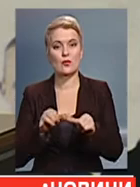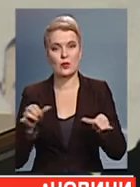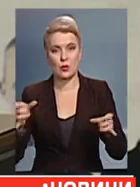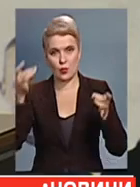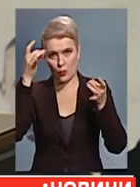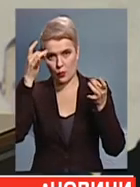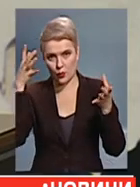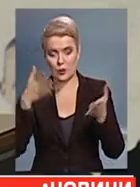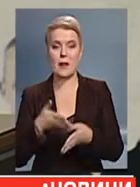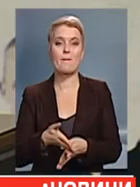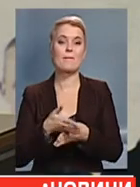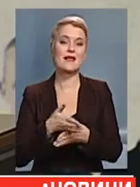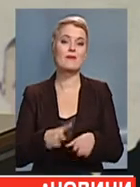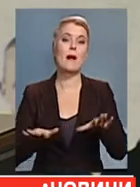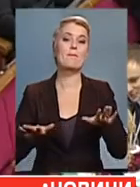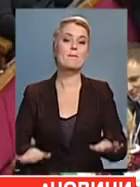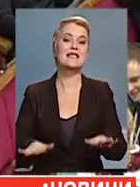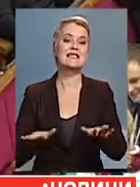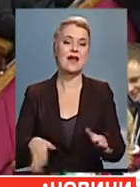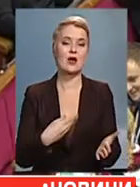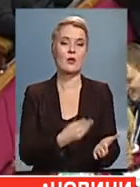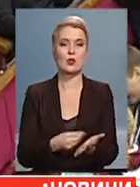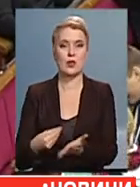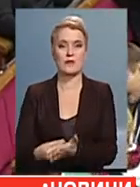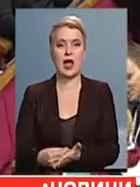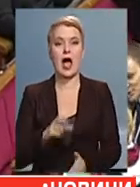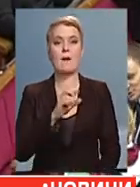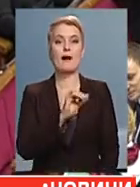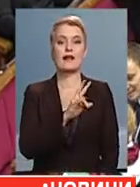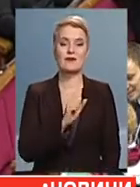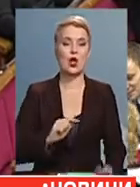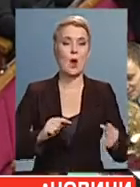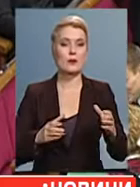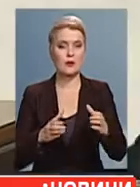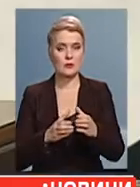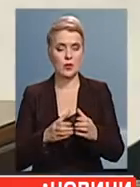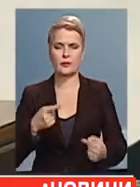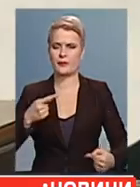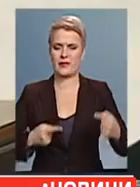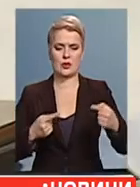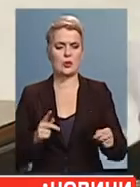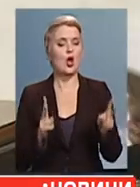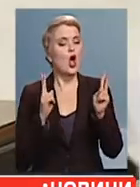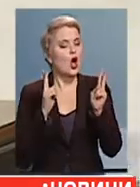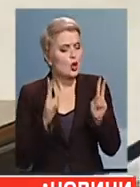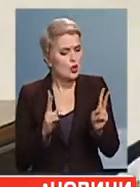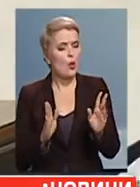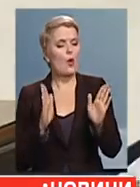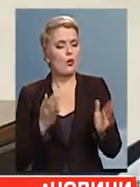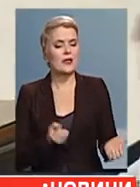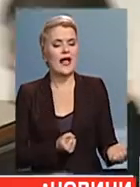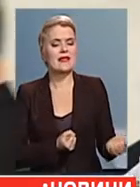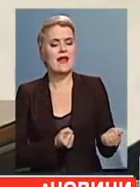підтримка місцевих бюджетів. У «Батьківщині» та «Опозиційному блоці» документ критикують. Хто ж буде тягнути найбільше